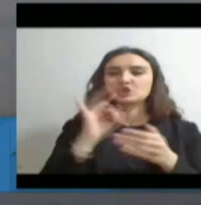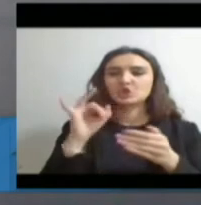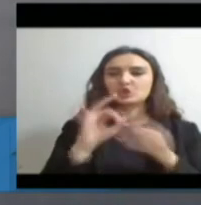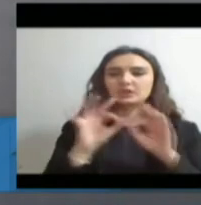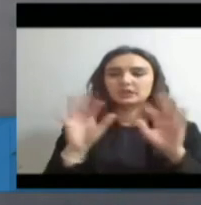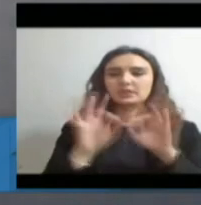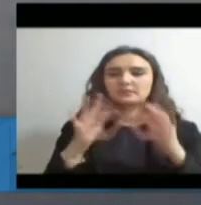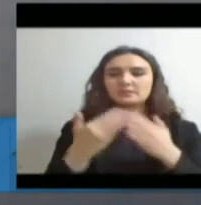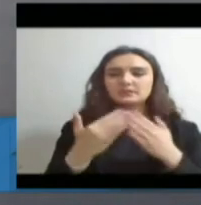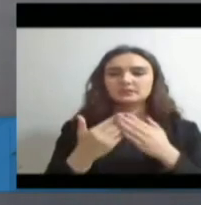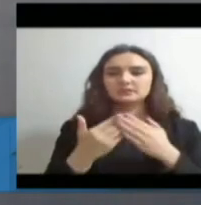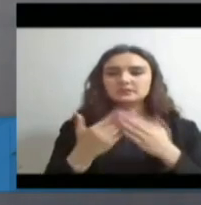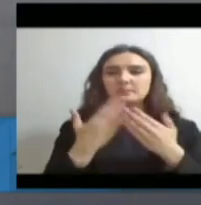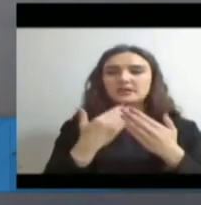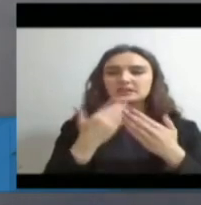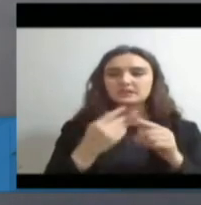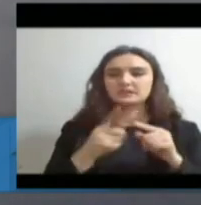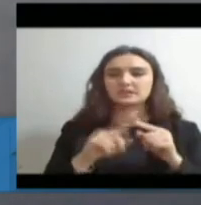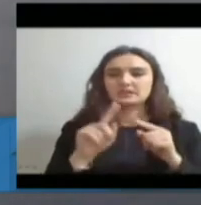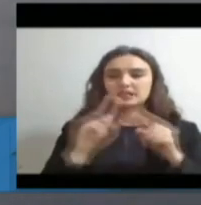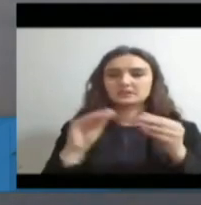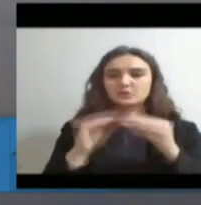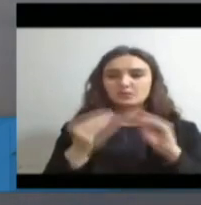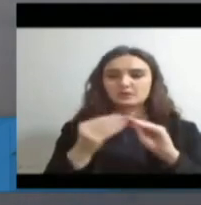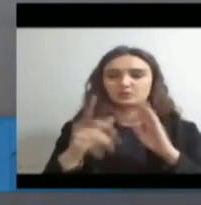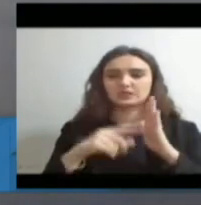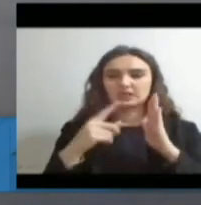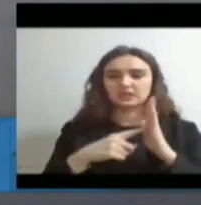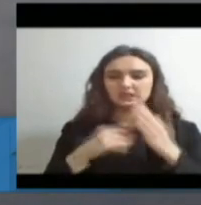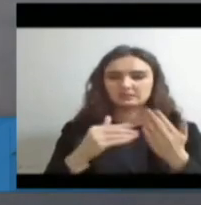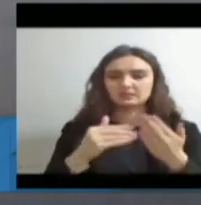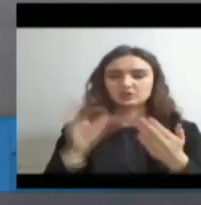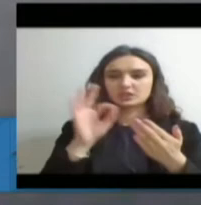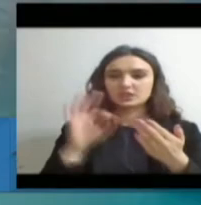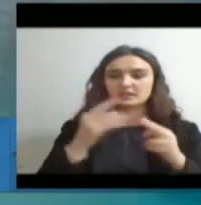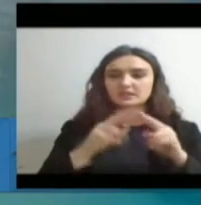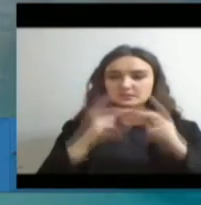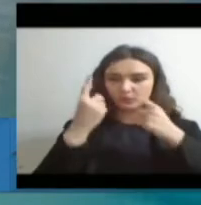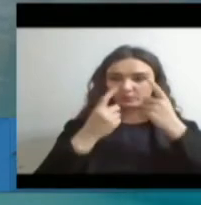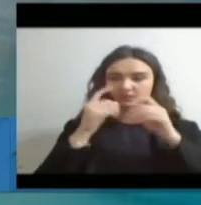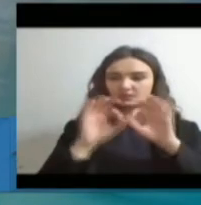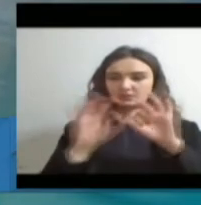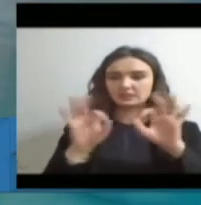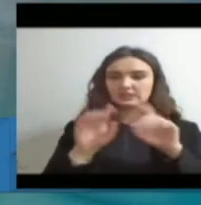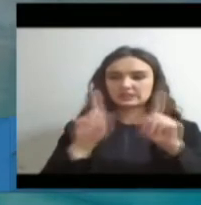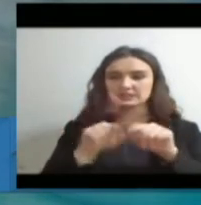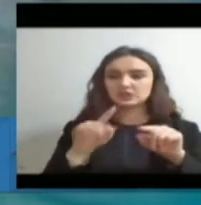ისტორია არის მარტივი ამბავი რაღაც პრობლემური საკითხის შესახებ და ეს ინფორმაცია მივაწოდოთ ისეთი